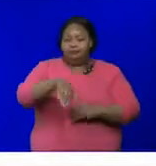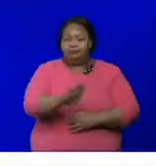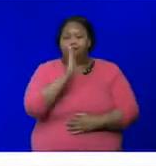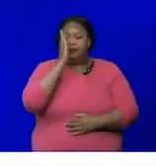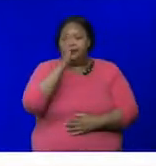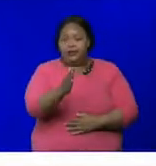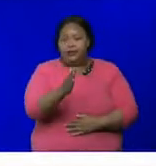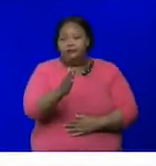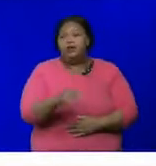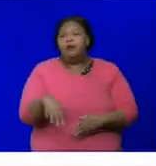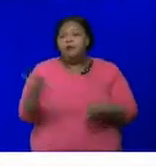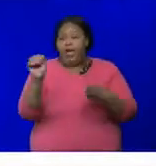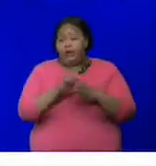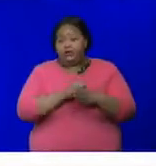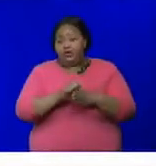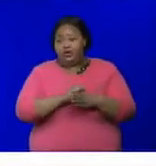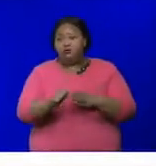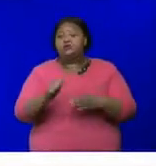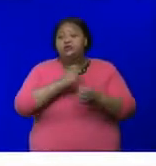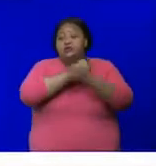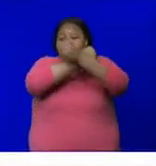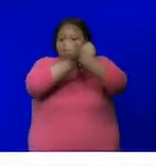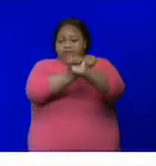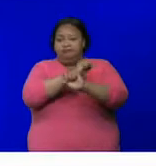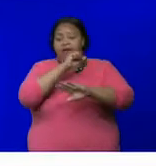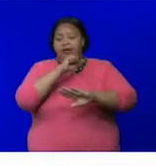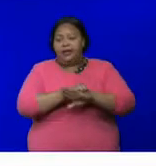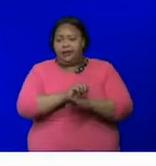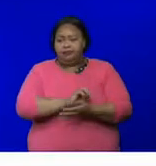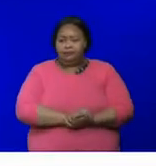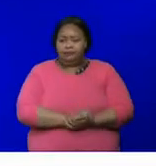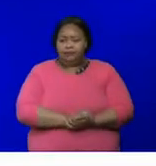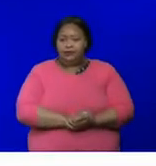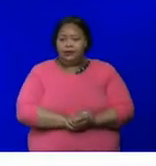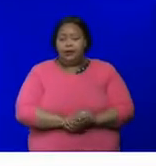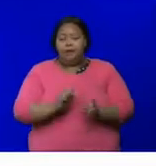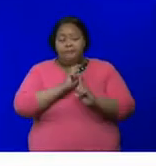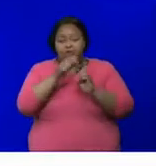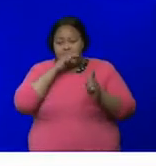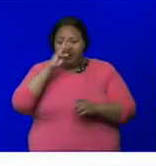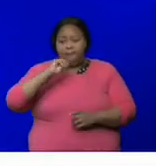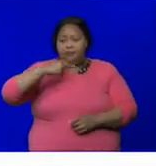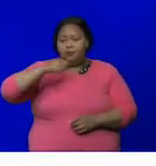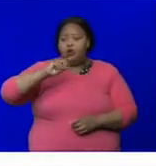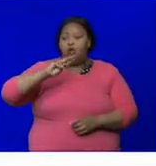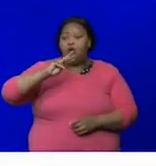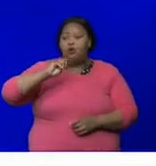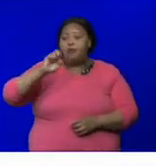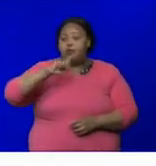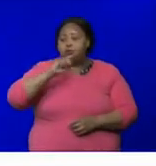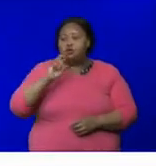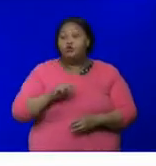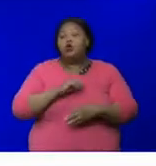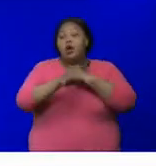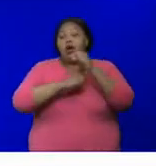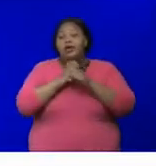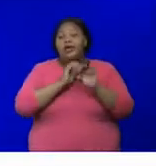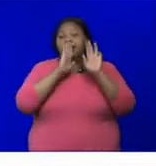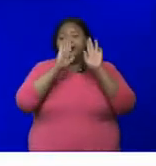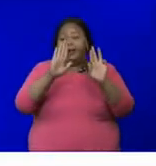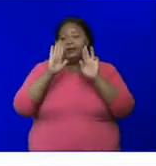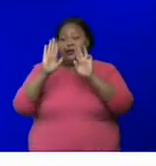yokuvikela umgomizulu wacala kudlala lo mdlalo ngomnyaka wa-1999 kanti kungunyalo ufundisa labo labafisa ukungenela lo